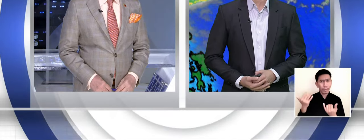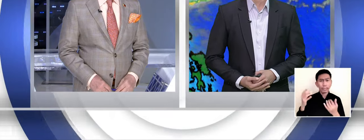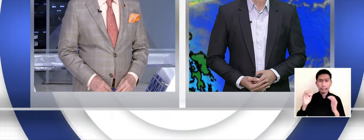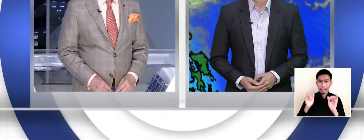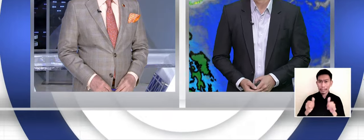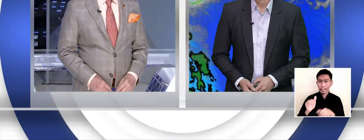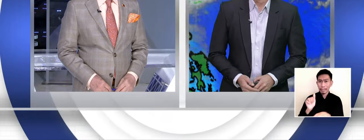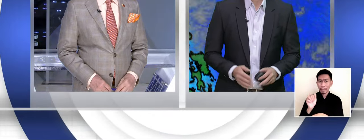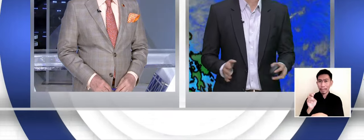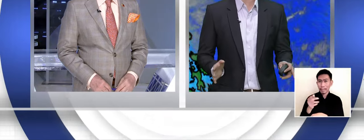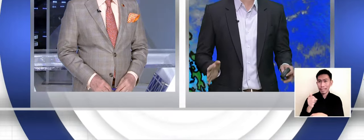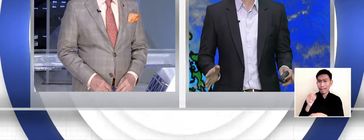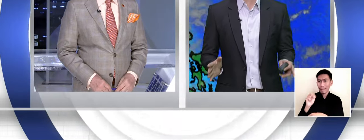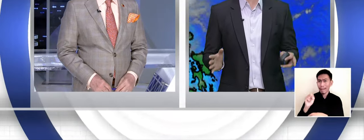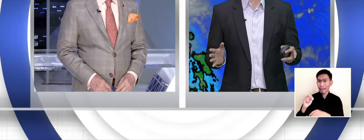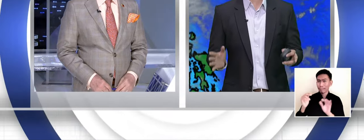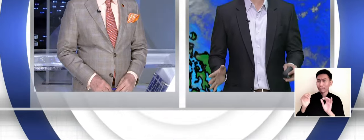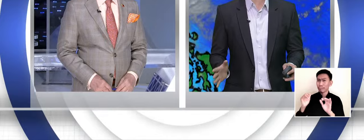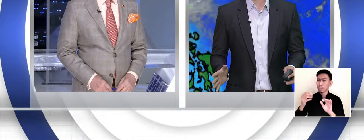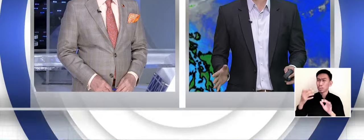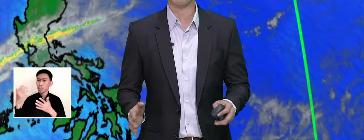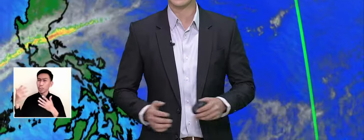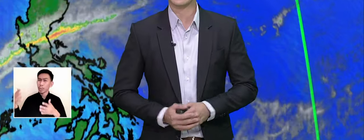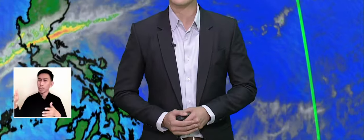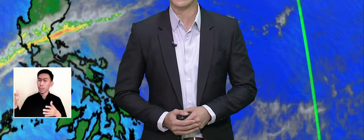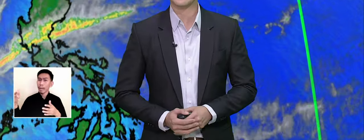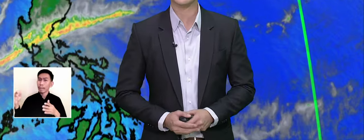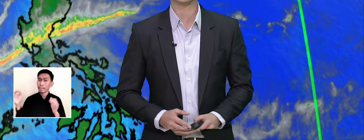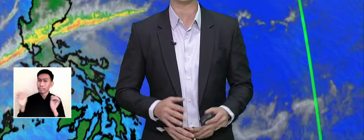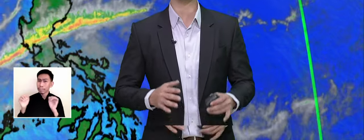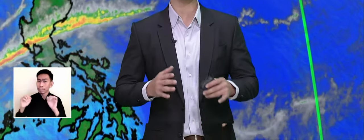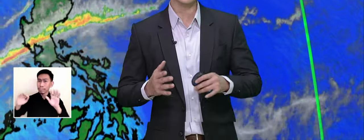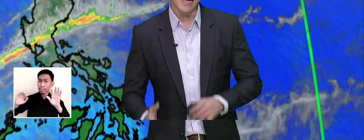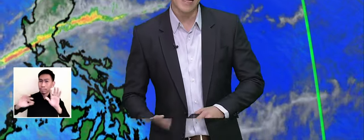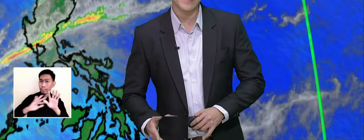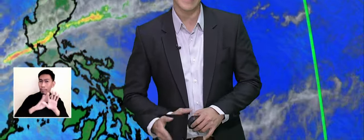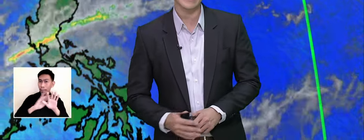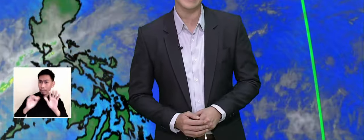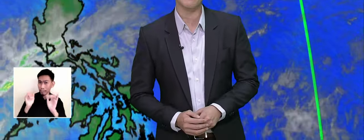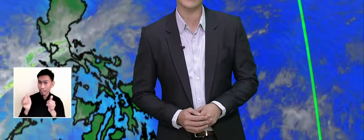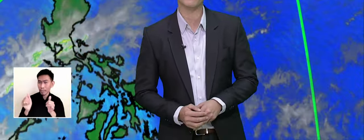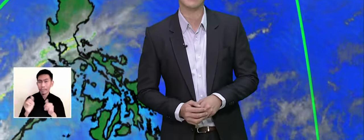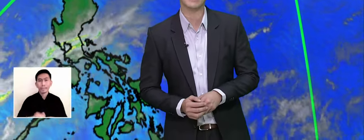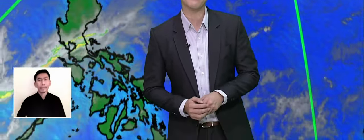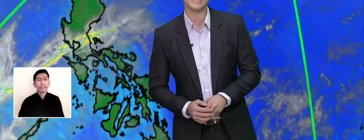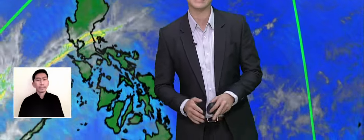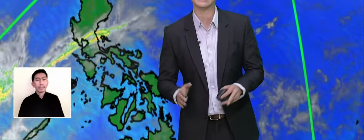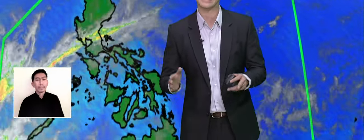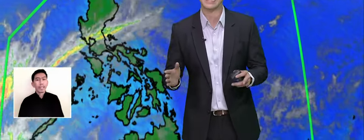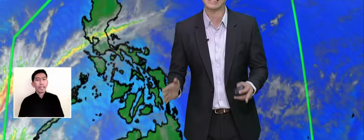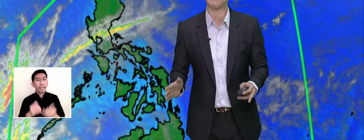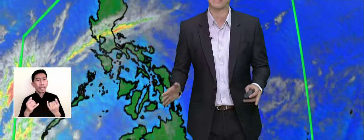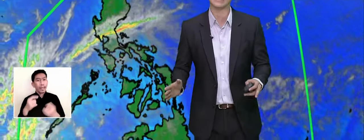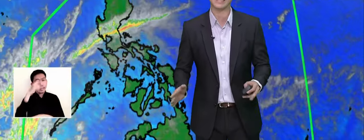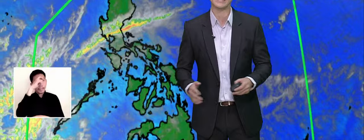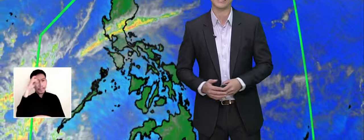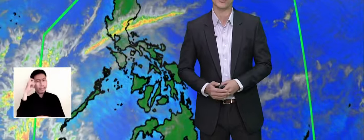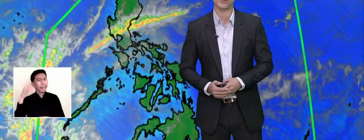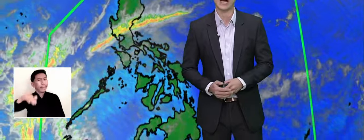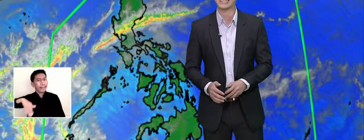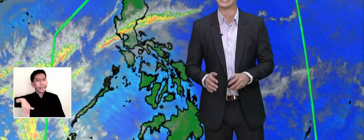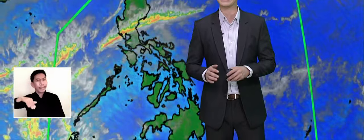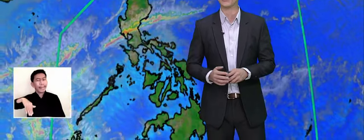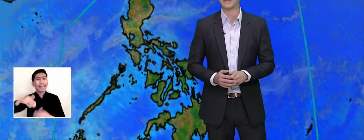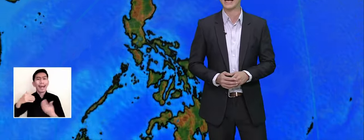tag-init? Kabayan, hindi pa rin po nadedeklara ang pag-asa na tag-init na dahil meron pang amihan kahit papahina na